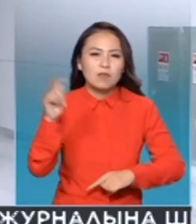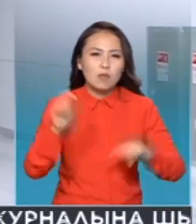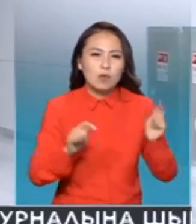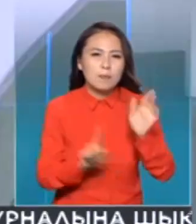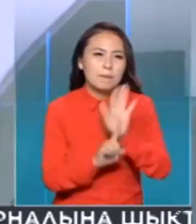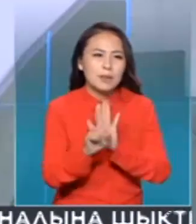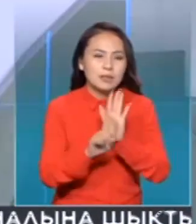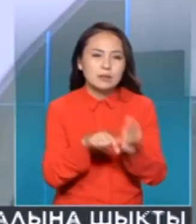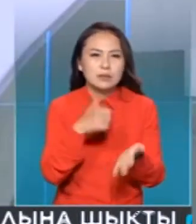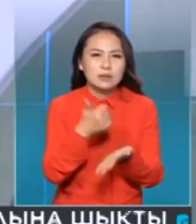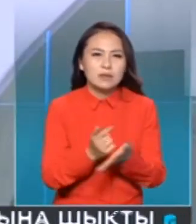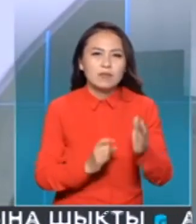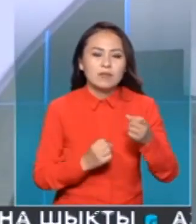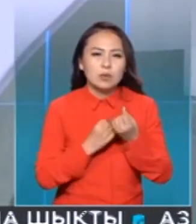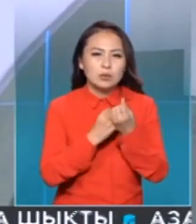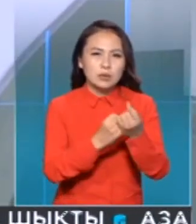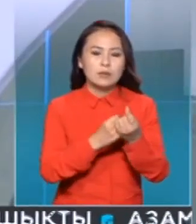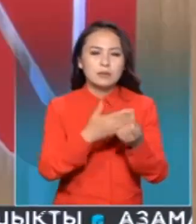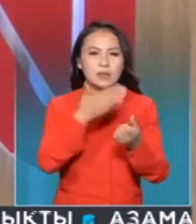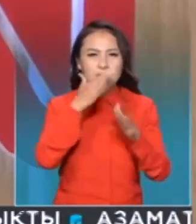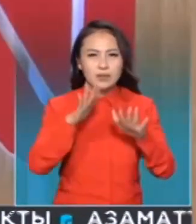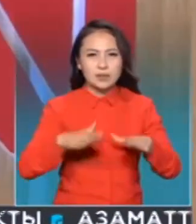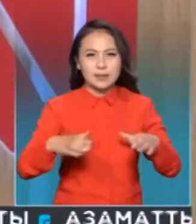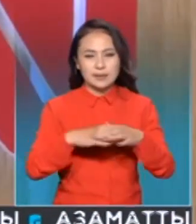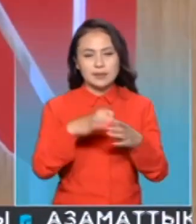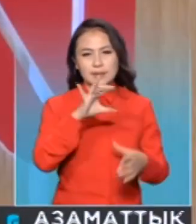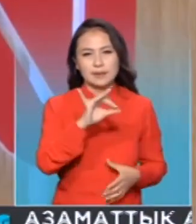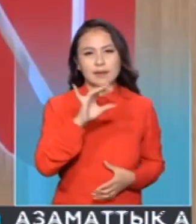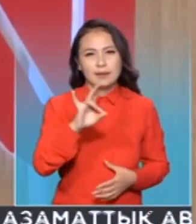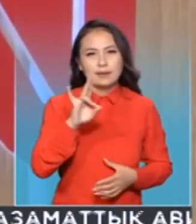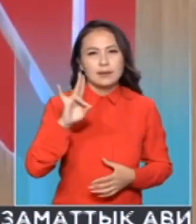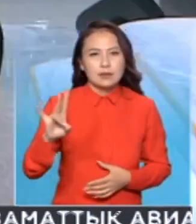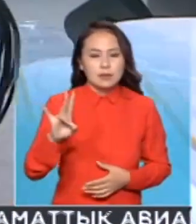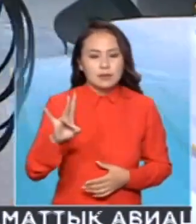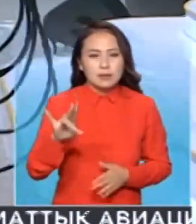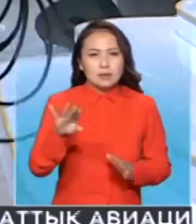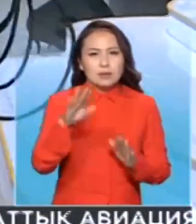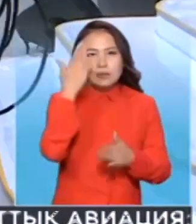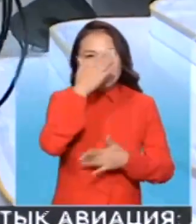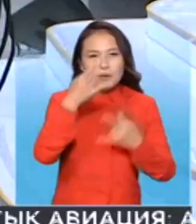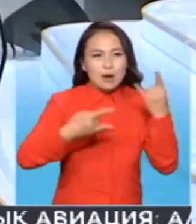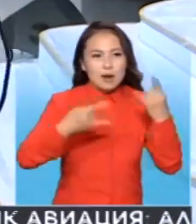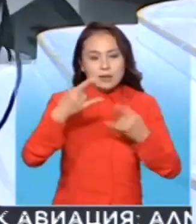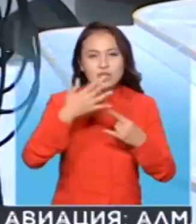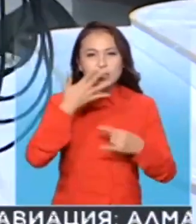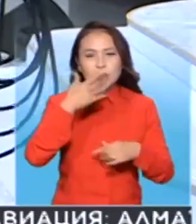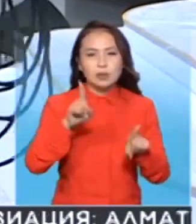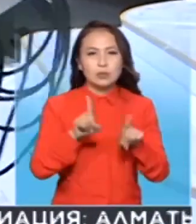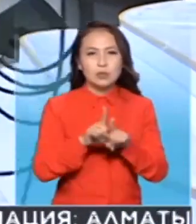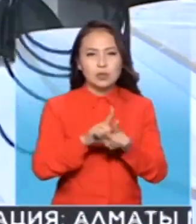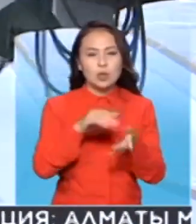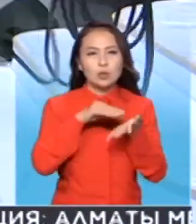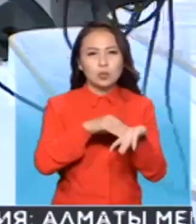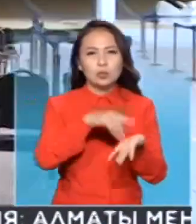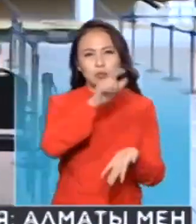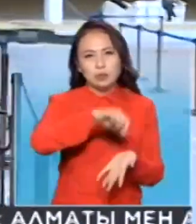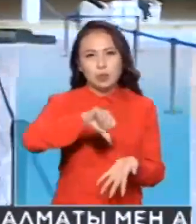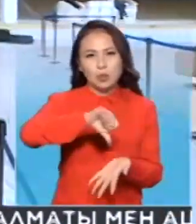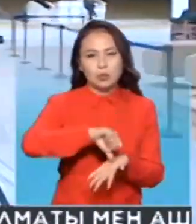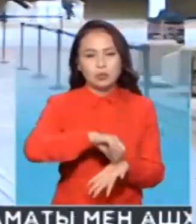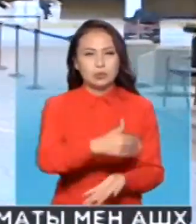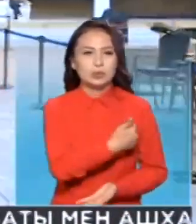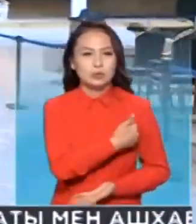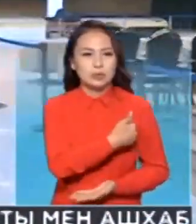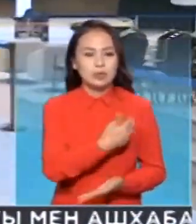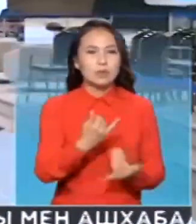форумның басты қолдаушылары Біріккен ұлттар ұйымы мен CNN телеарнасы. Бірқатар шетелдік бақ өкілдері де қатысуға ниет білдірген. Жалпы